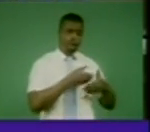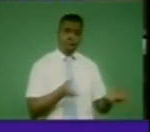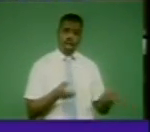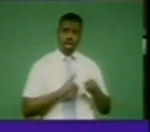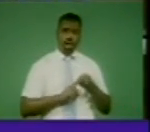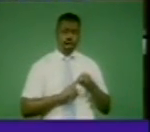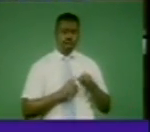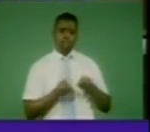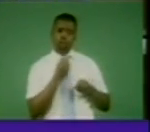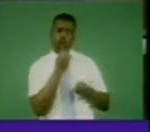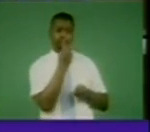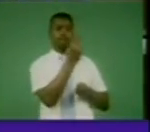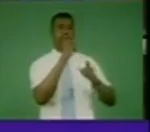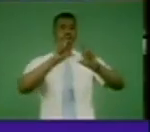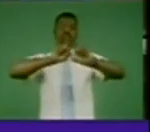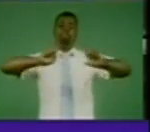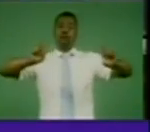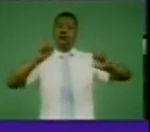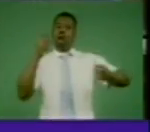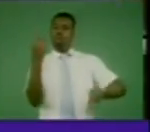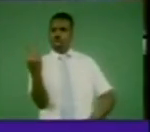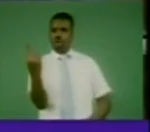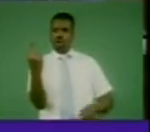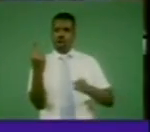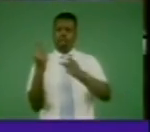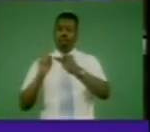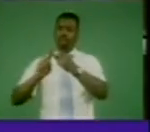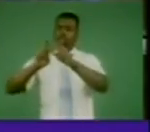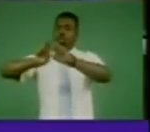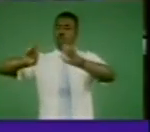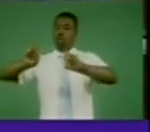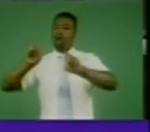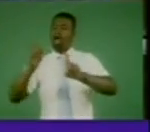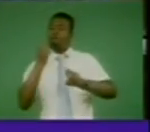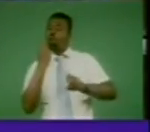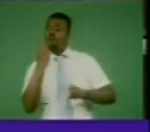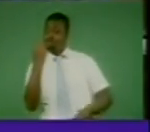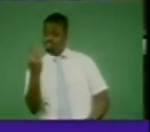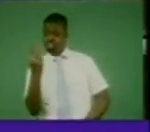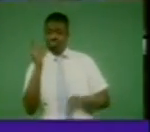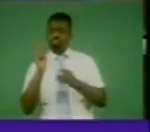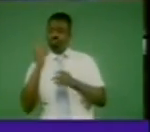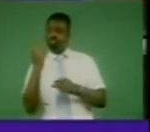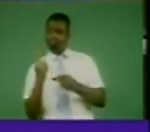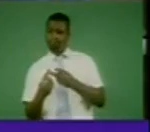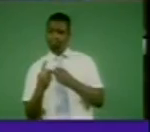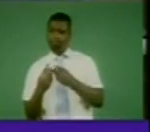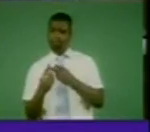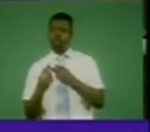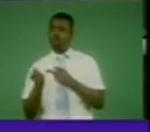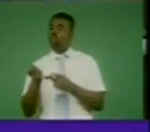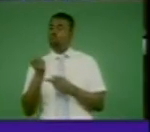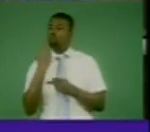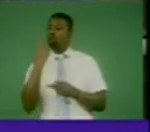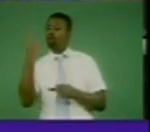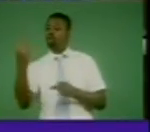kura mbili ibara ya kwanza, kura moja ibara ya pili, kura moja ibara ya tano na ya